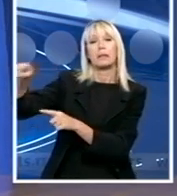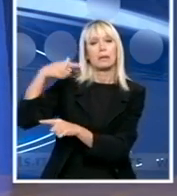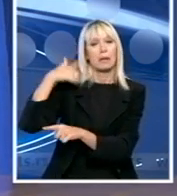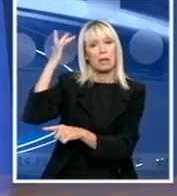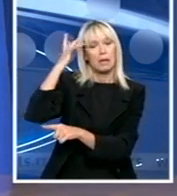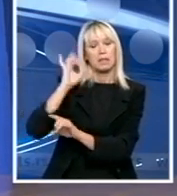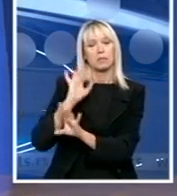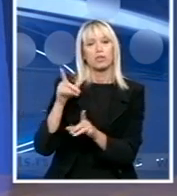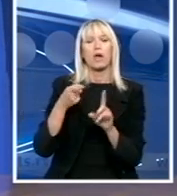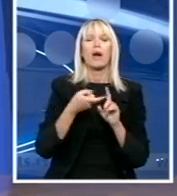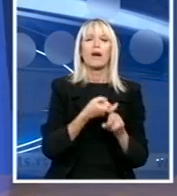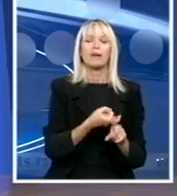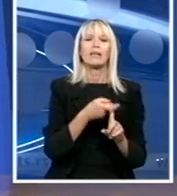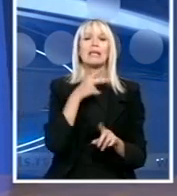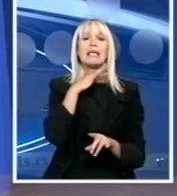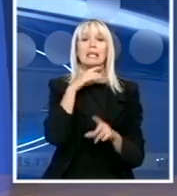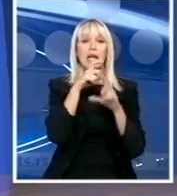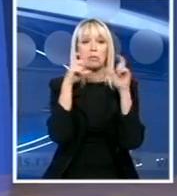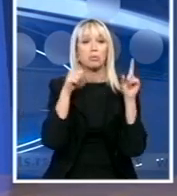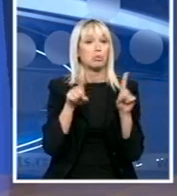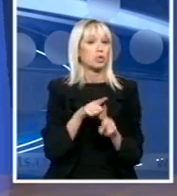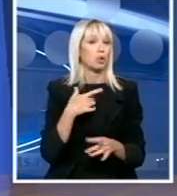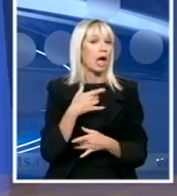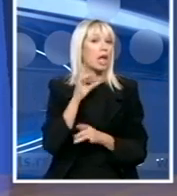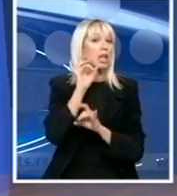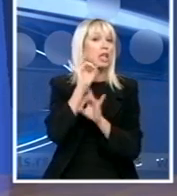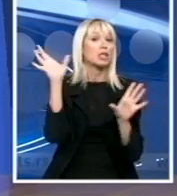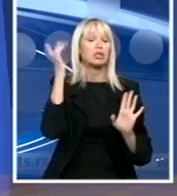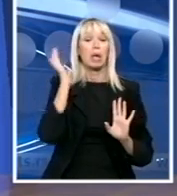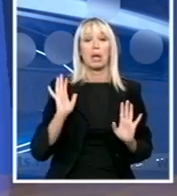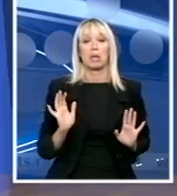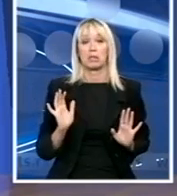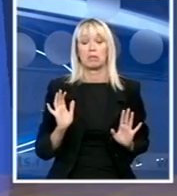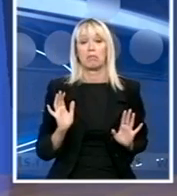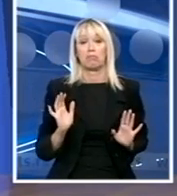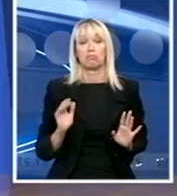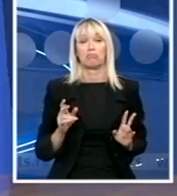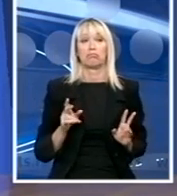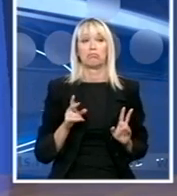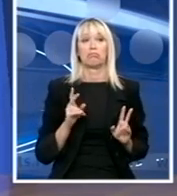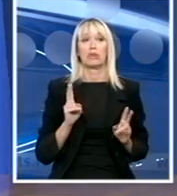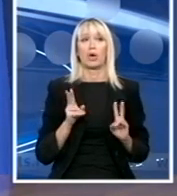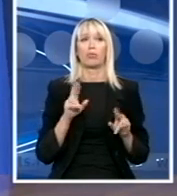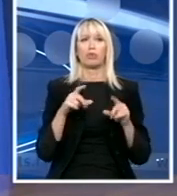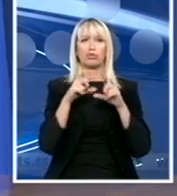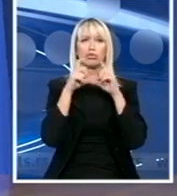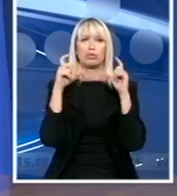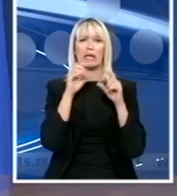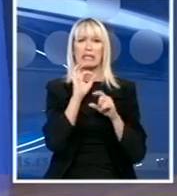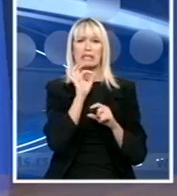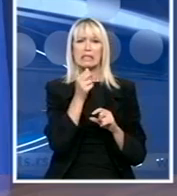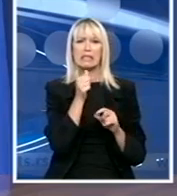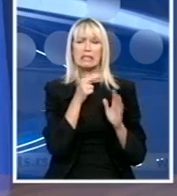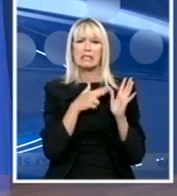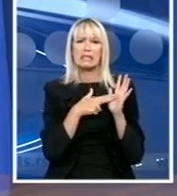tiče ovih izraelskih maski, takođe ništa ne znam o tom. Koliko može taj cink već je rekao, oksid,